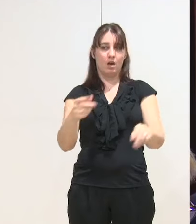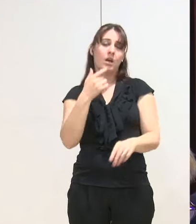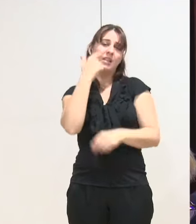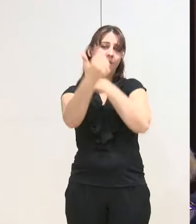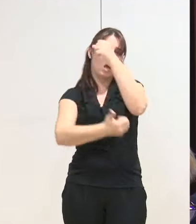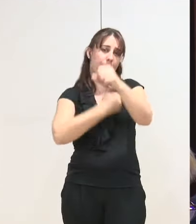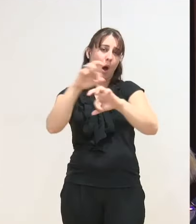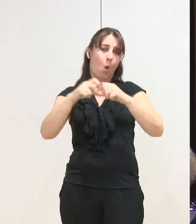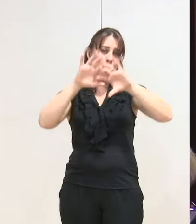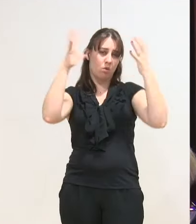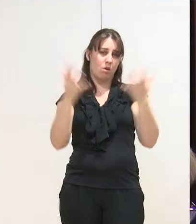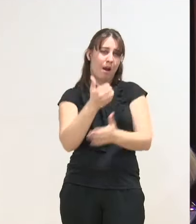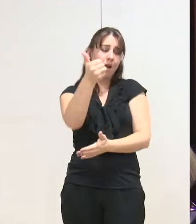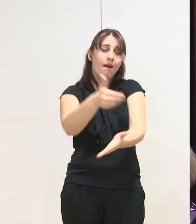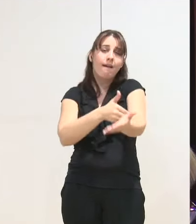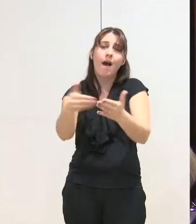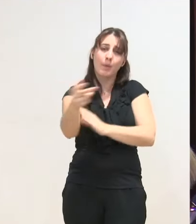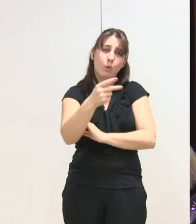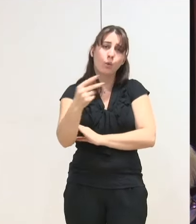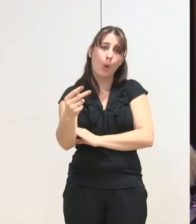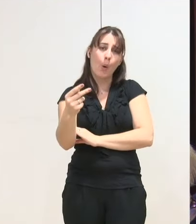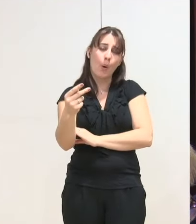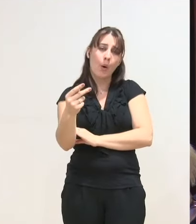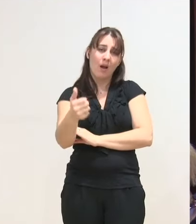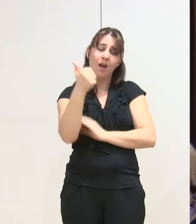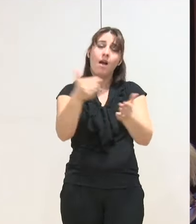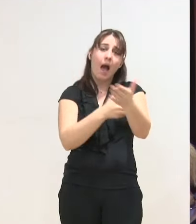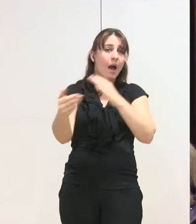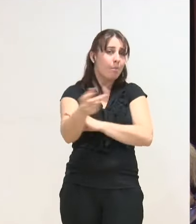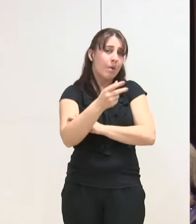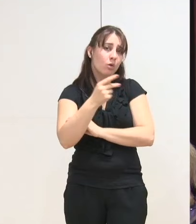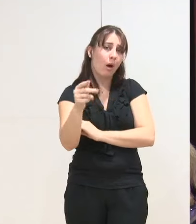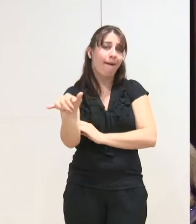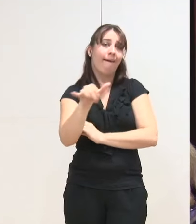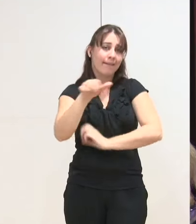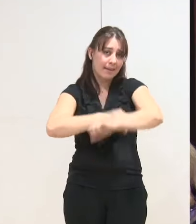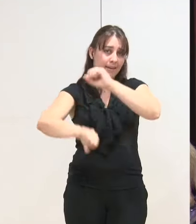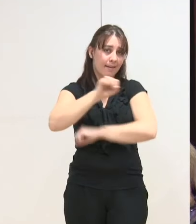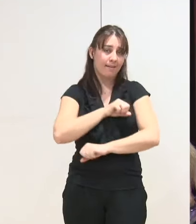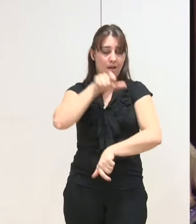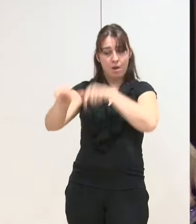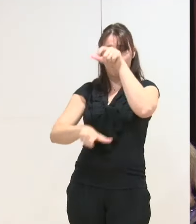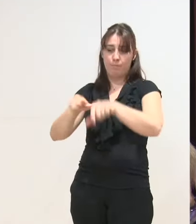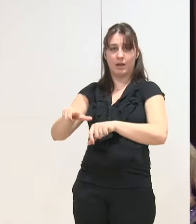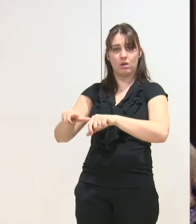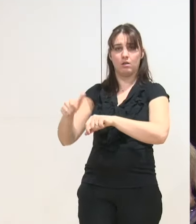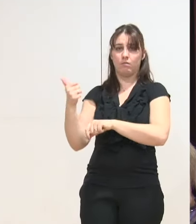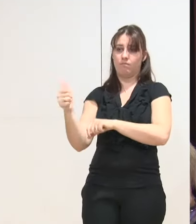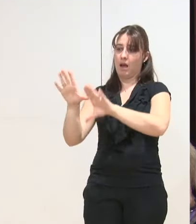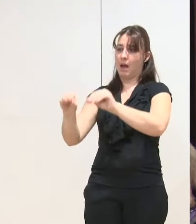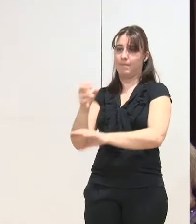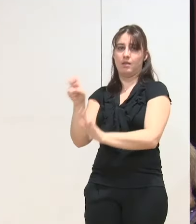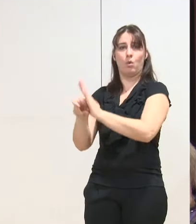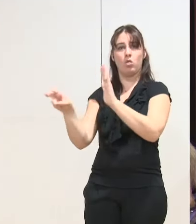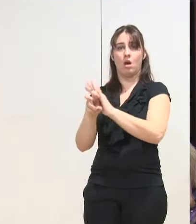an d'un million d'euros qui sera à la seule charge du contribuable grenoblois et de notre budget